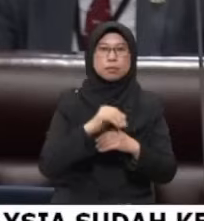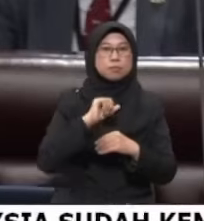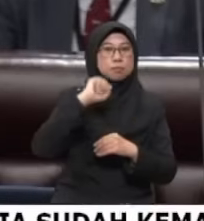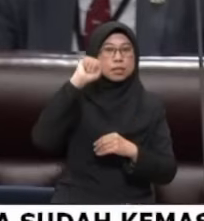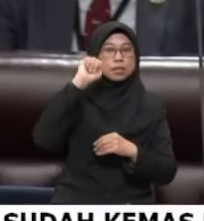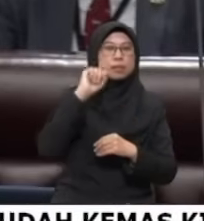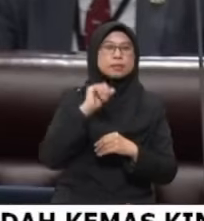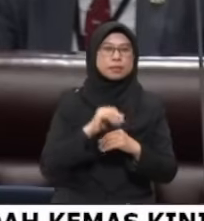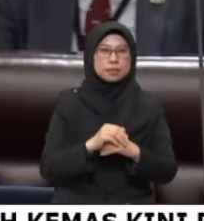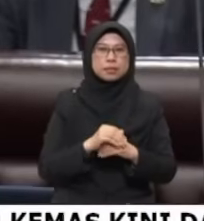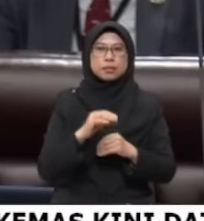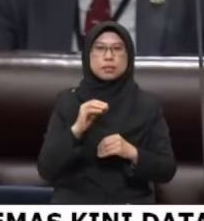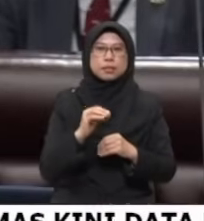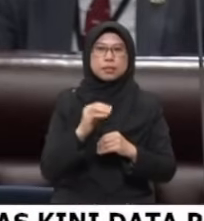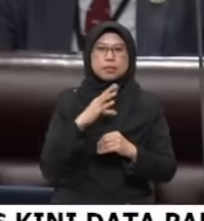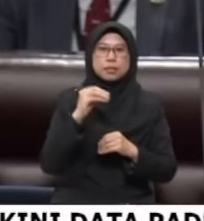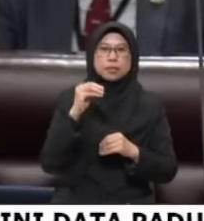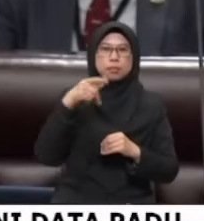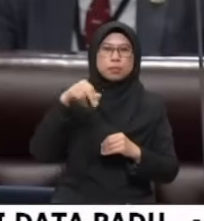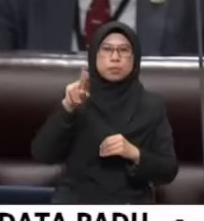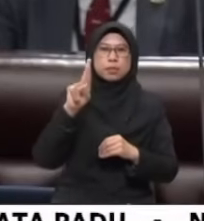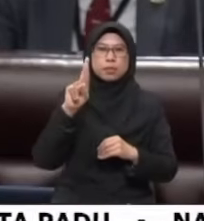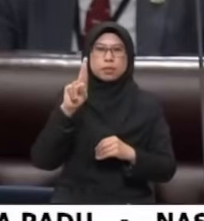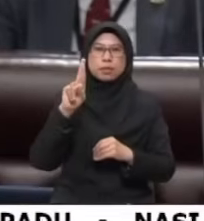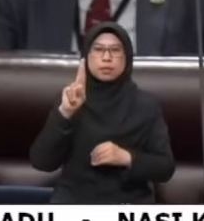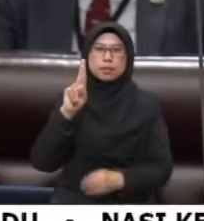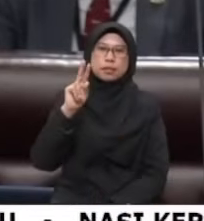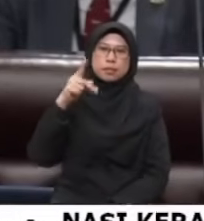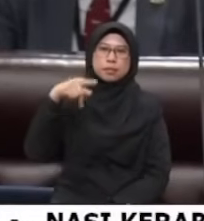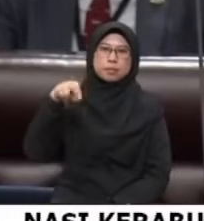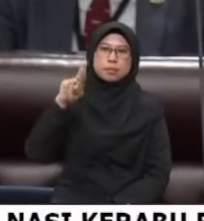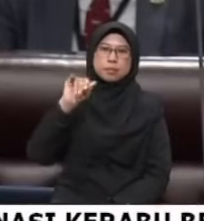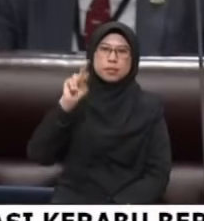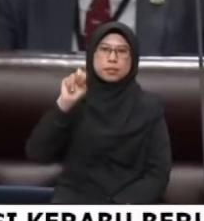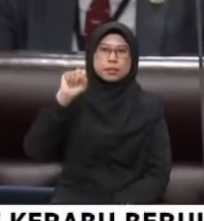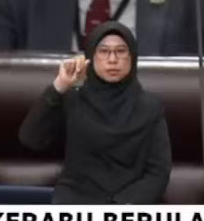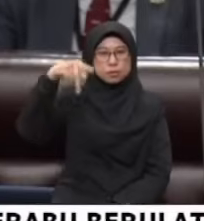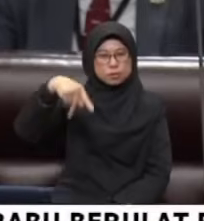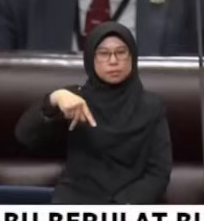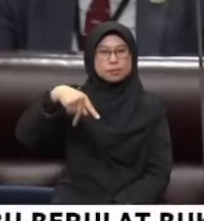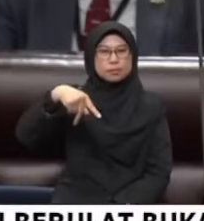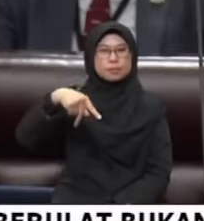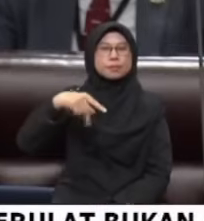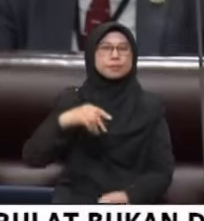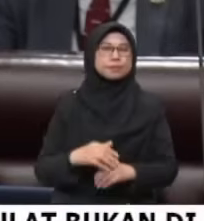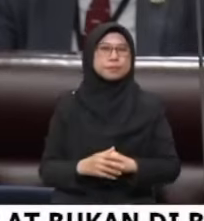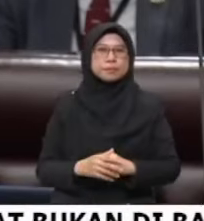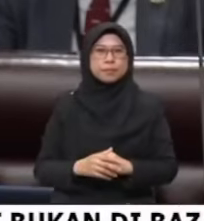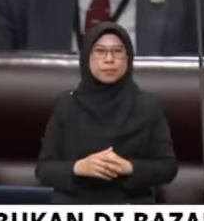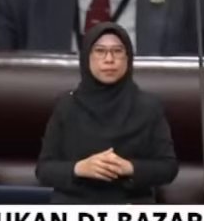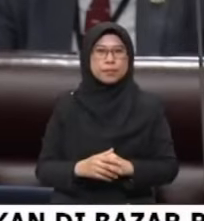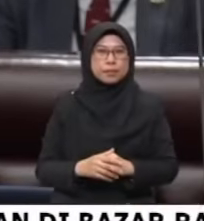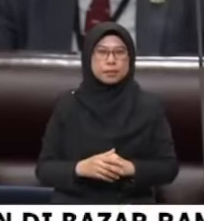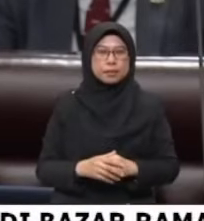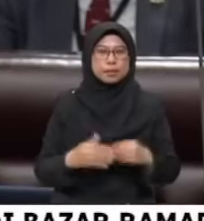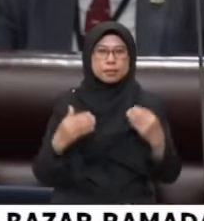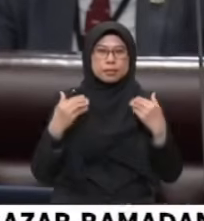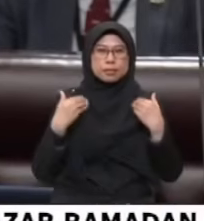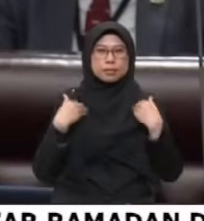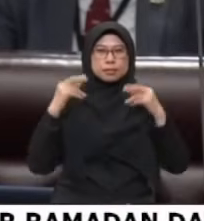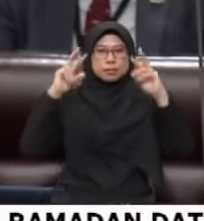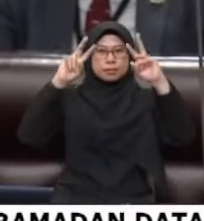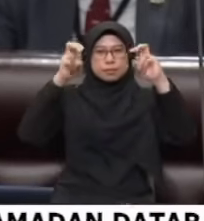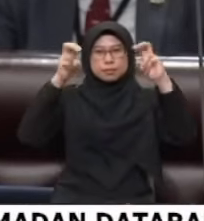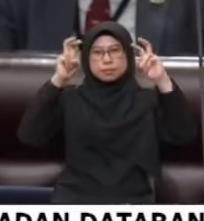berprinsip dalam mana-mana wadah di peringkat antarabangsa Datuk dipertua ada beberapa